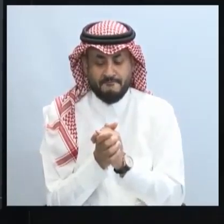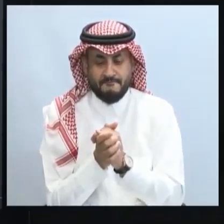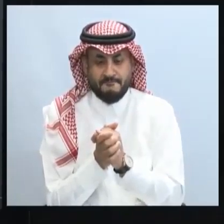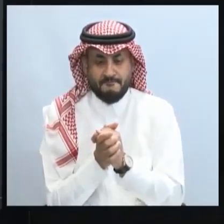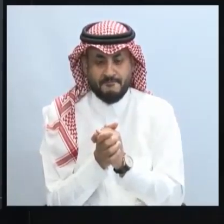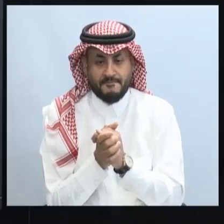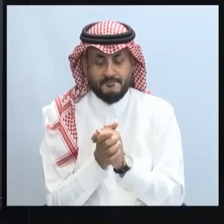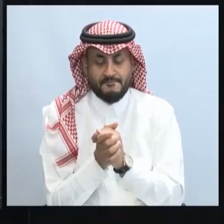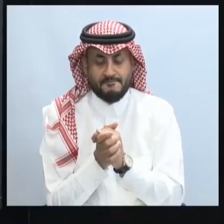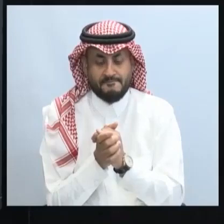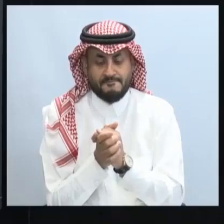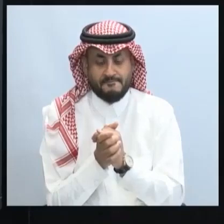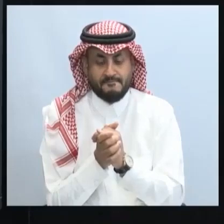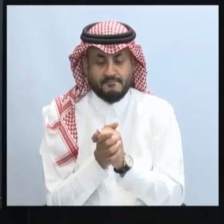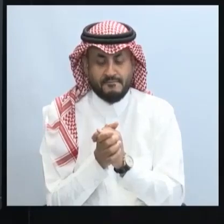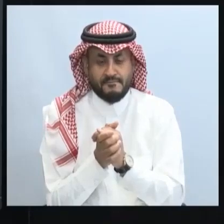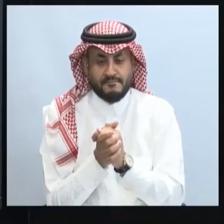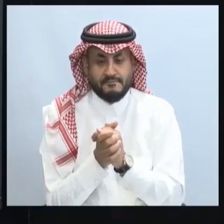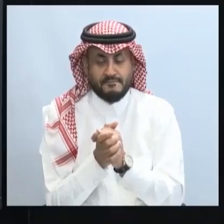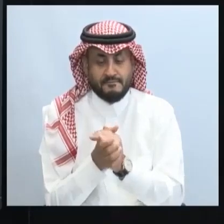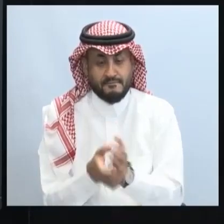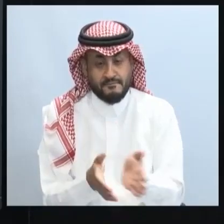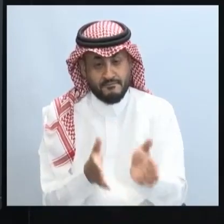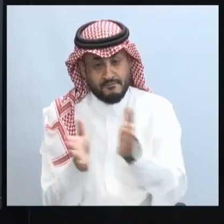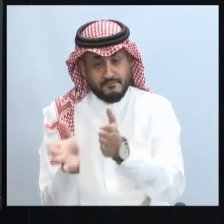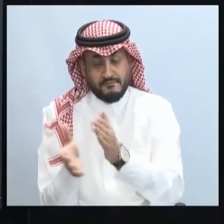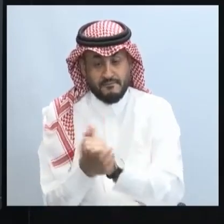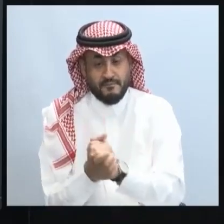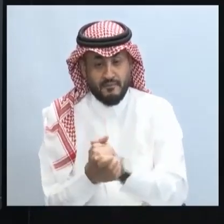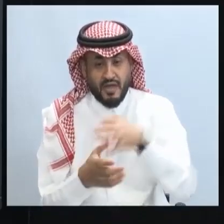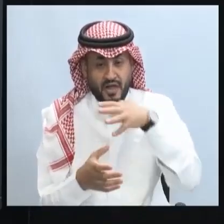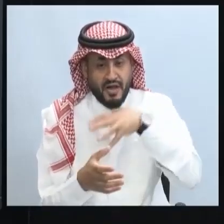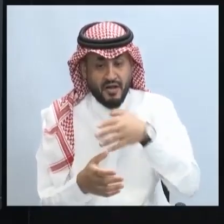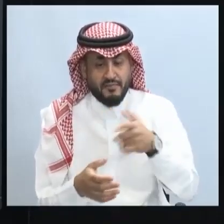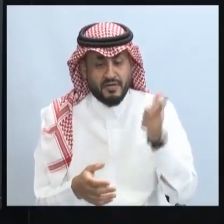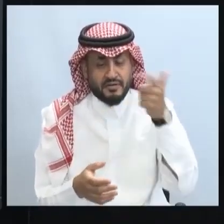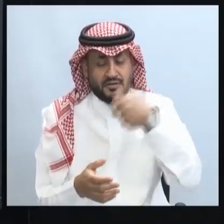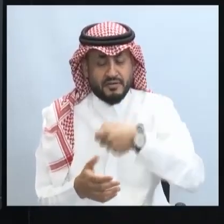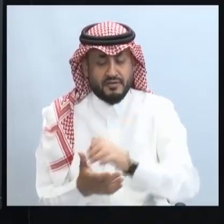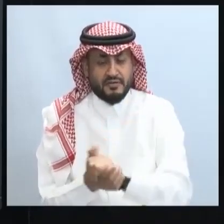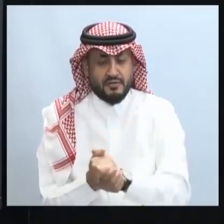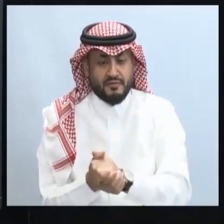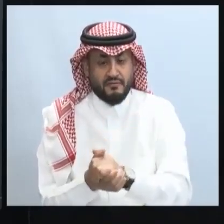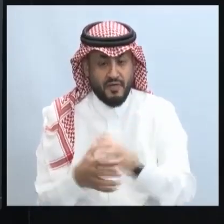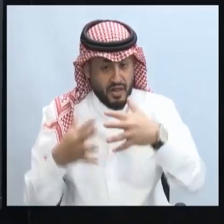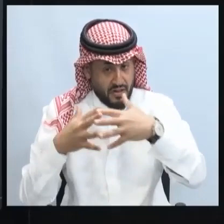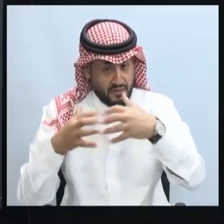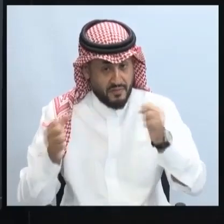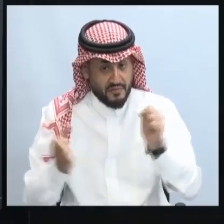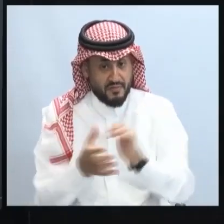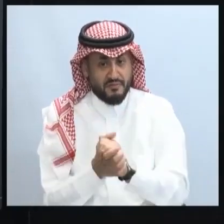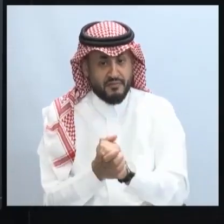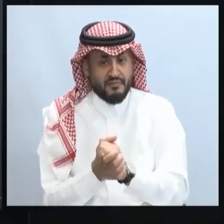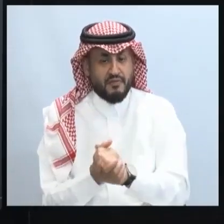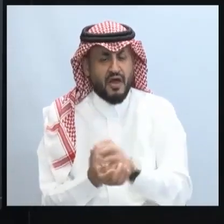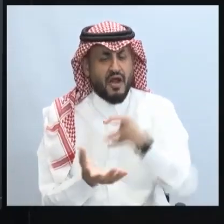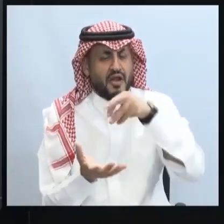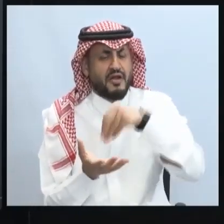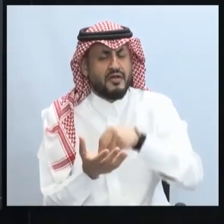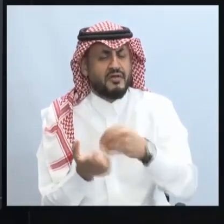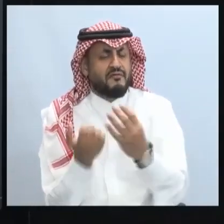بوضوء واحد كذلك النبي صلى الله عليه وسلم بين لنا ان السنه في الوضوء